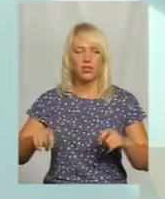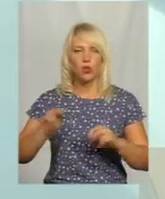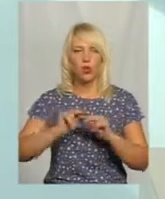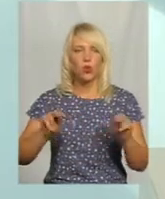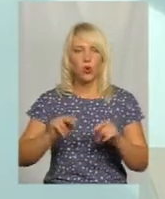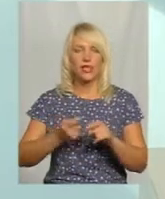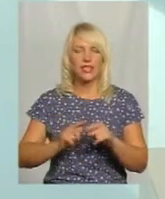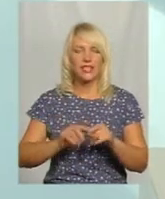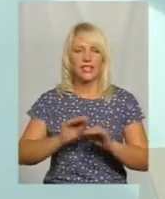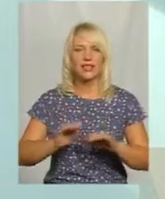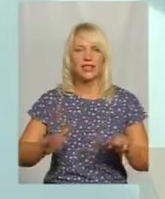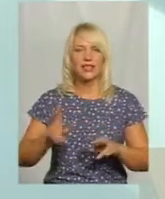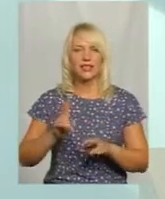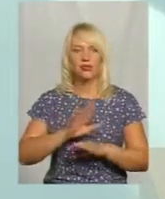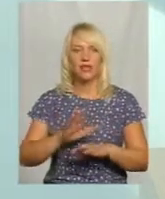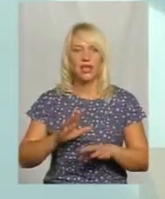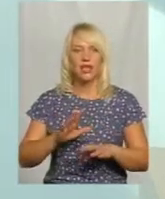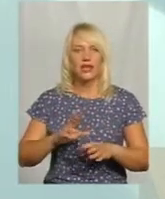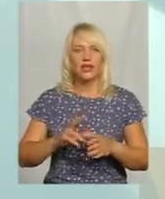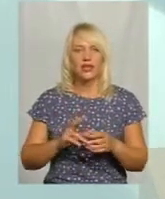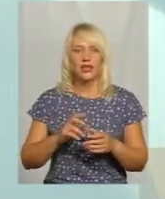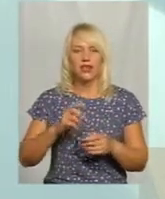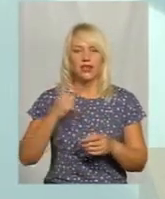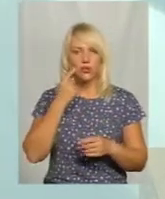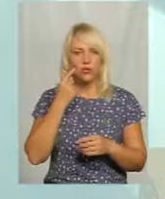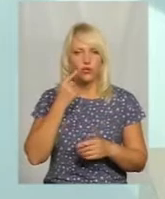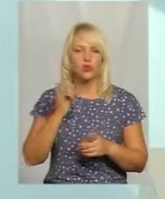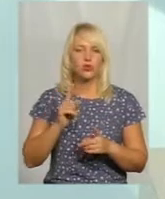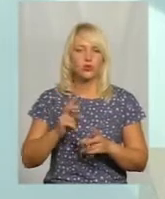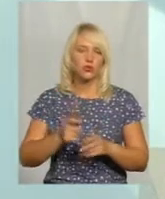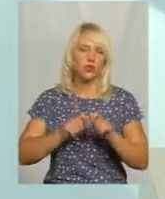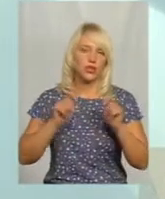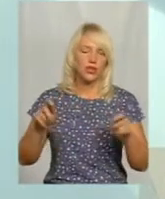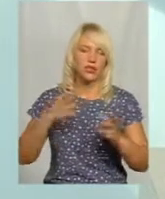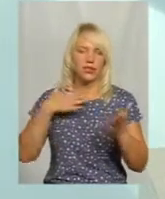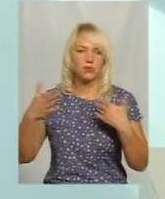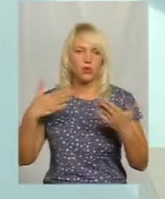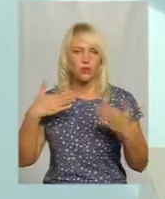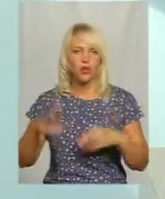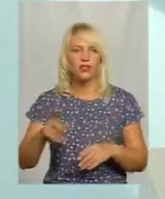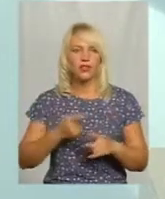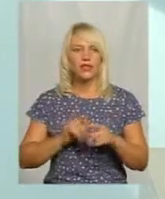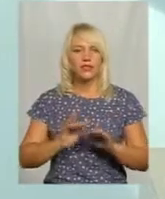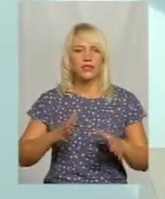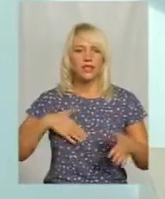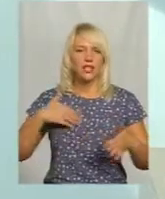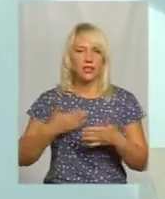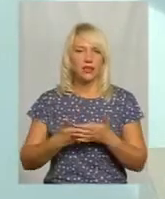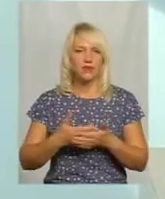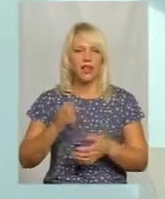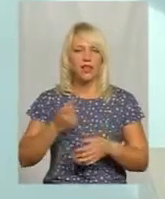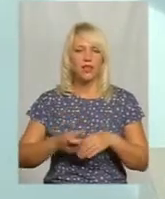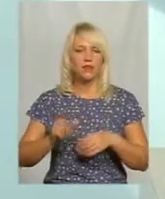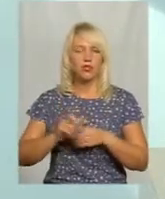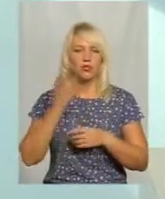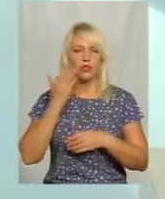Це діти, які не закомплексовані, це діти, які відкриті до спілкування, це діти активні. А найбільше,